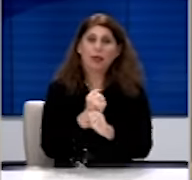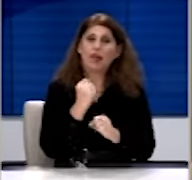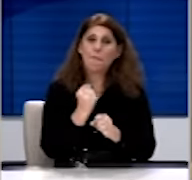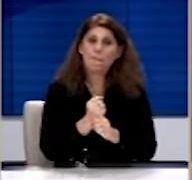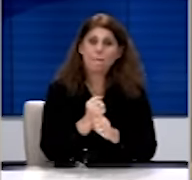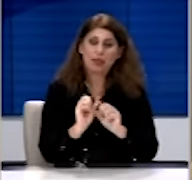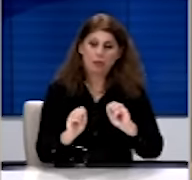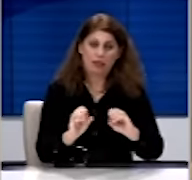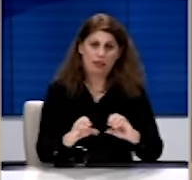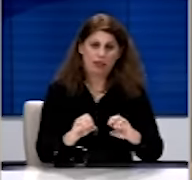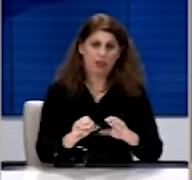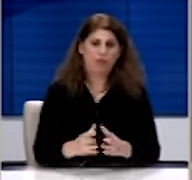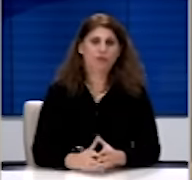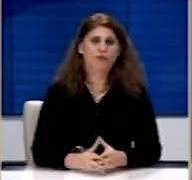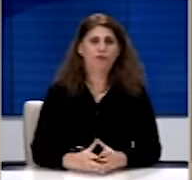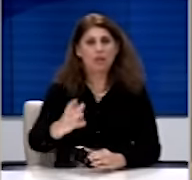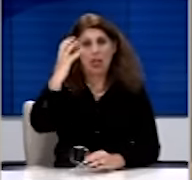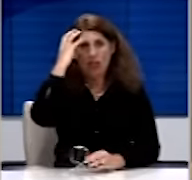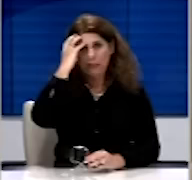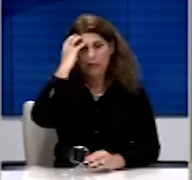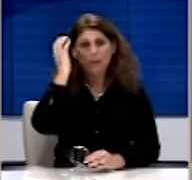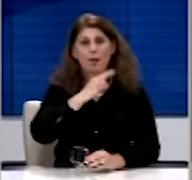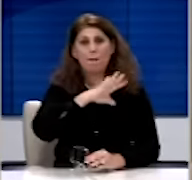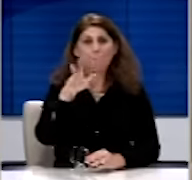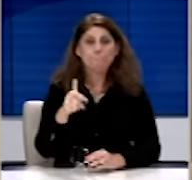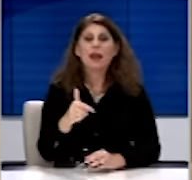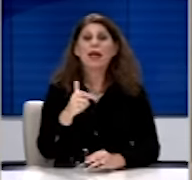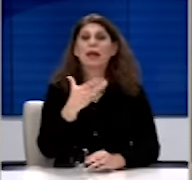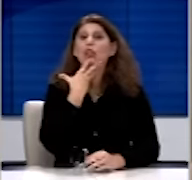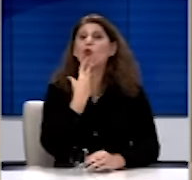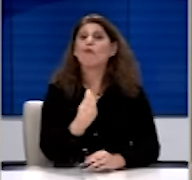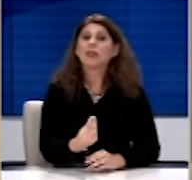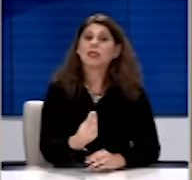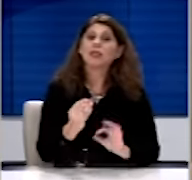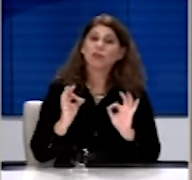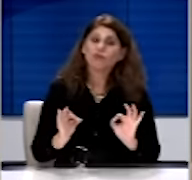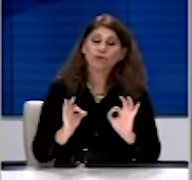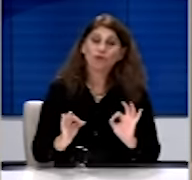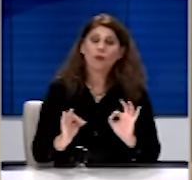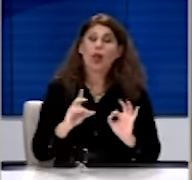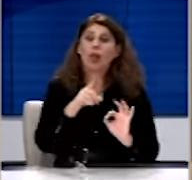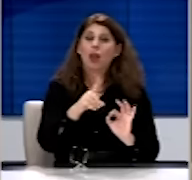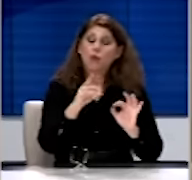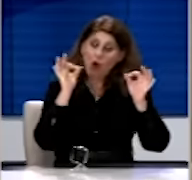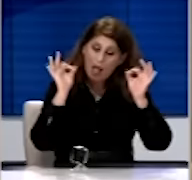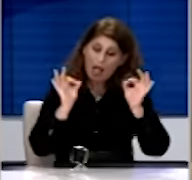επαγγελματική κατάρτιση. Θυμηθήκατε μέχρι και τον Ελευθέριο Βενιζέλο, μάλιστα, ο οποίος ακριβώς προωθώντας τότε